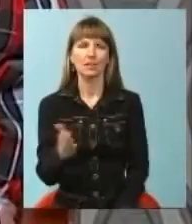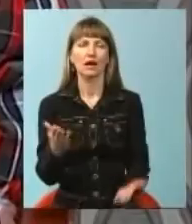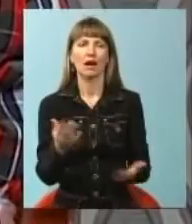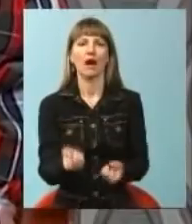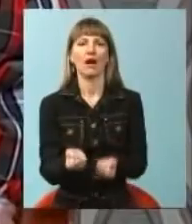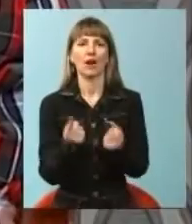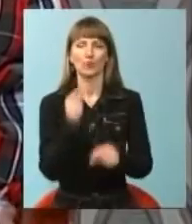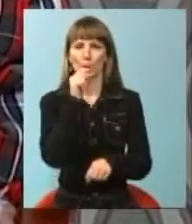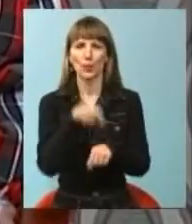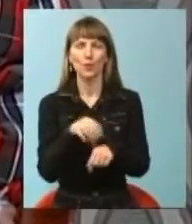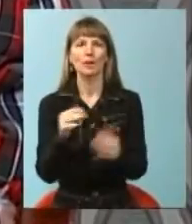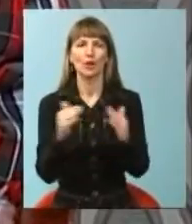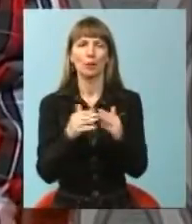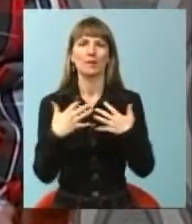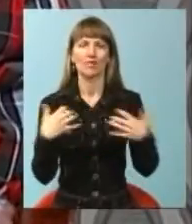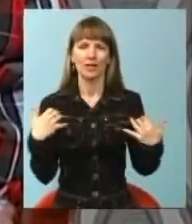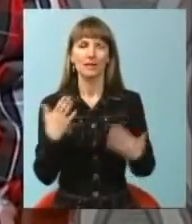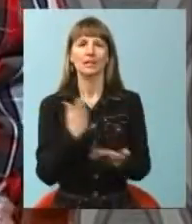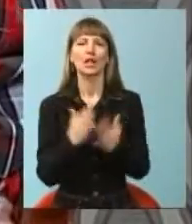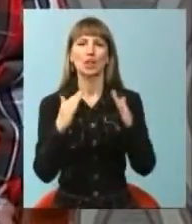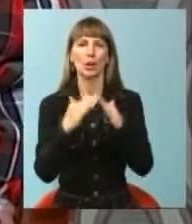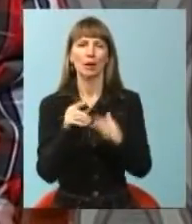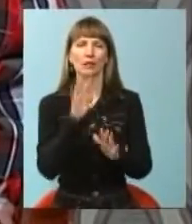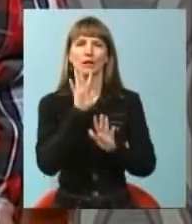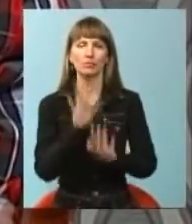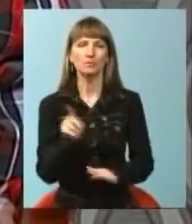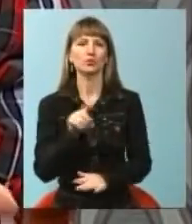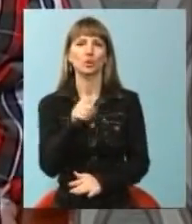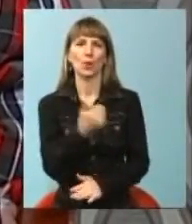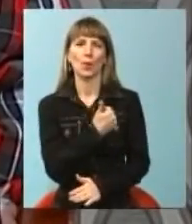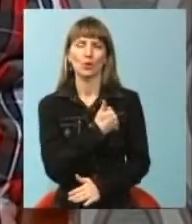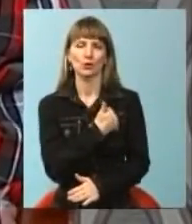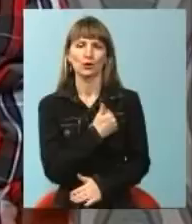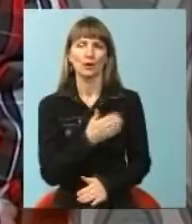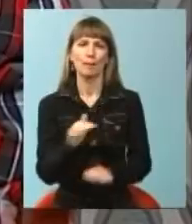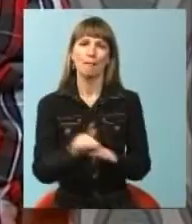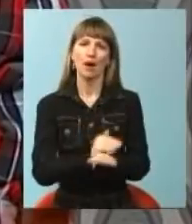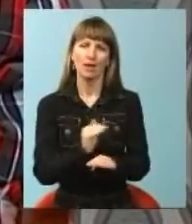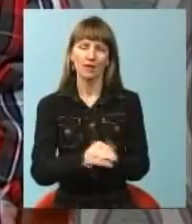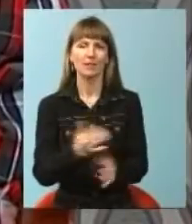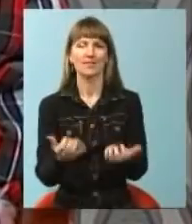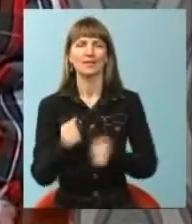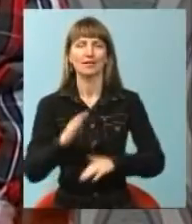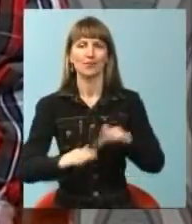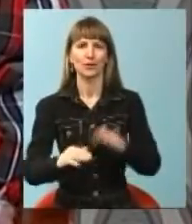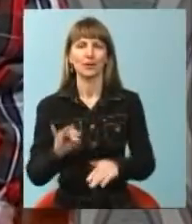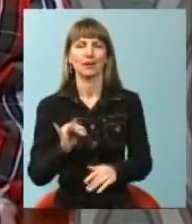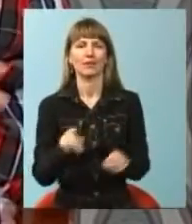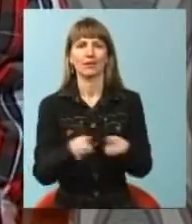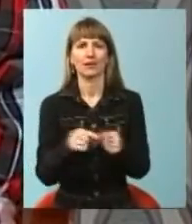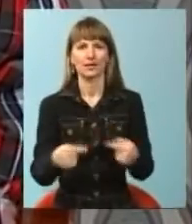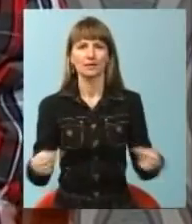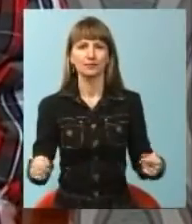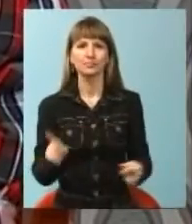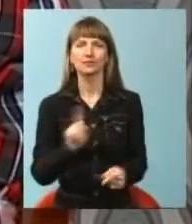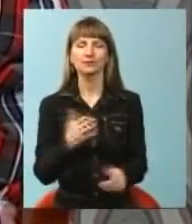курі, та й взагалі дуже багато домашніх тварин, хоч вони є домашніми, вони не полюбляють те, що їх хочуть погладити, взяти до рук або і таке інше.